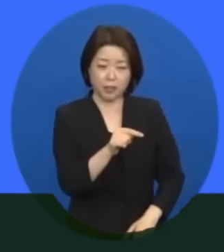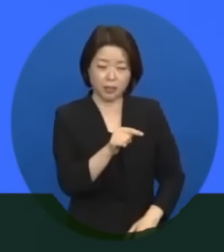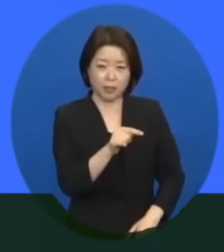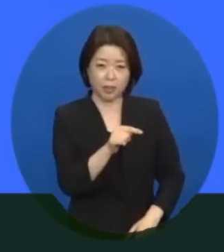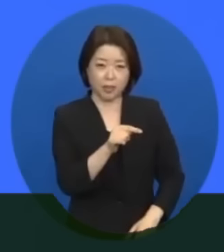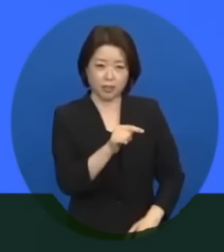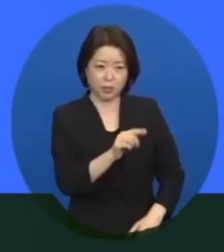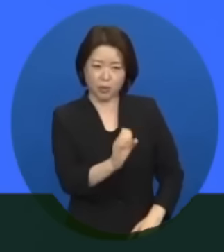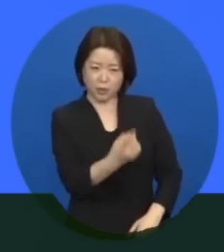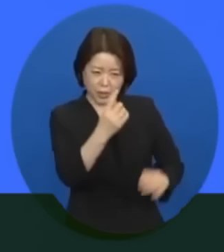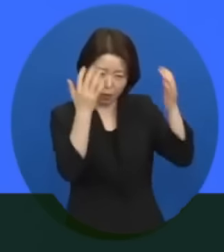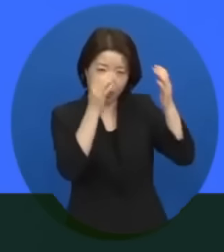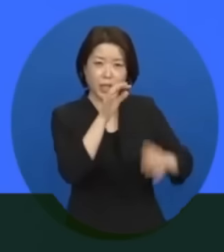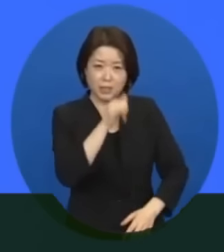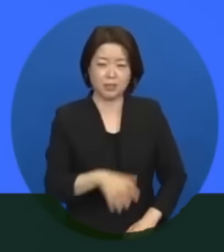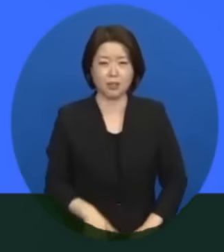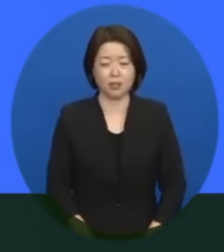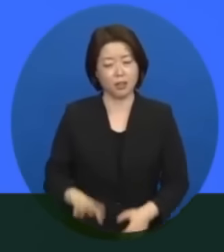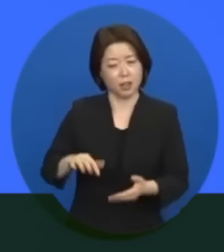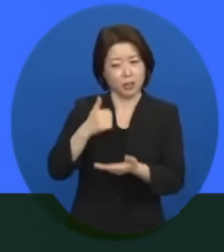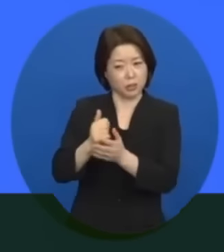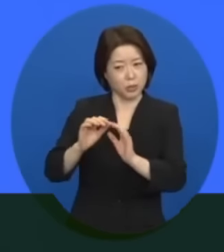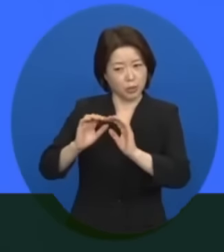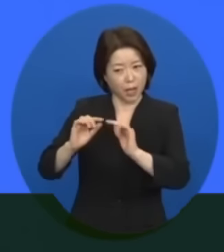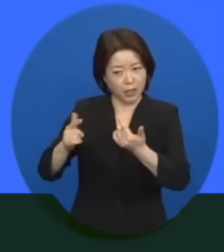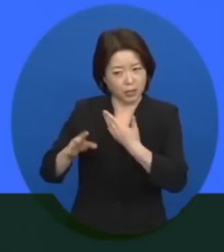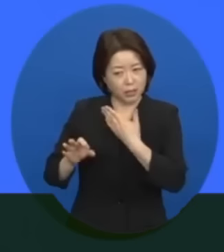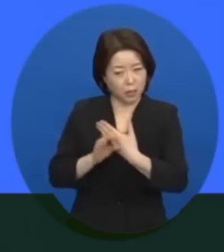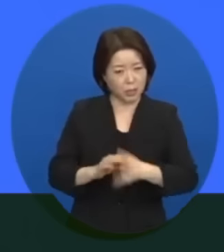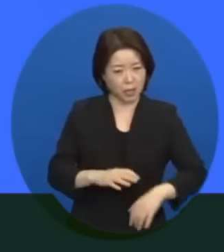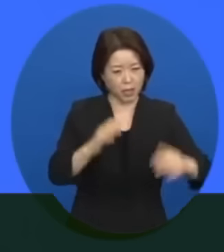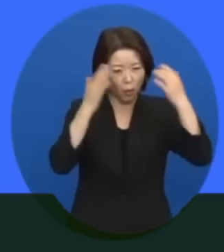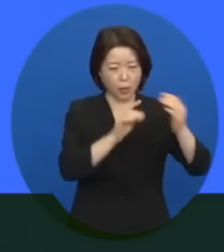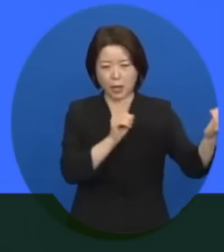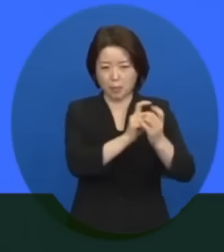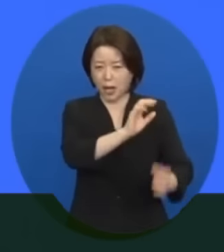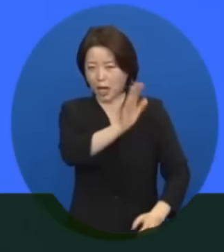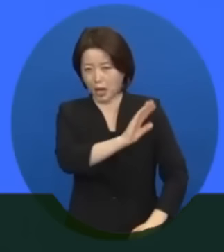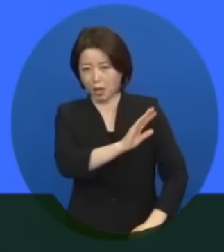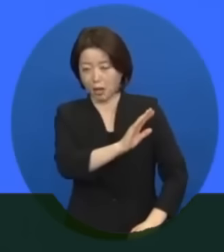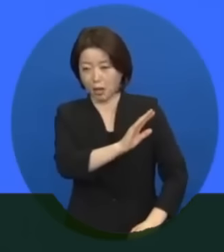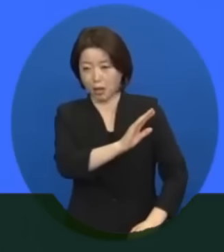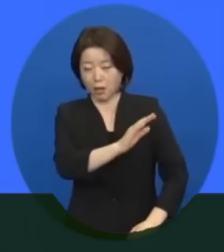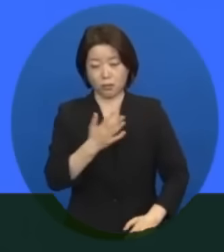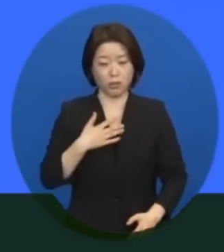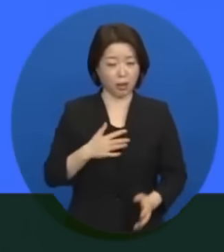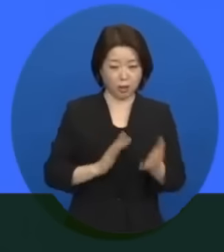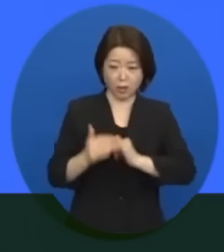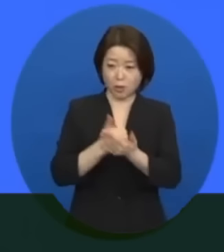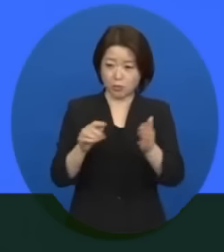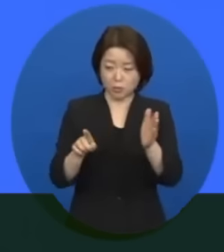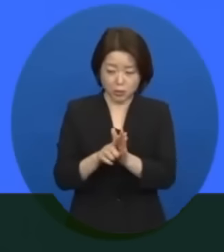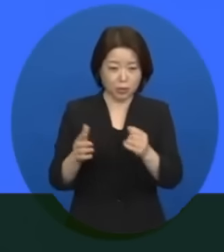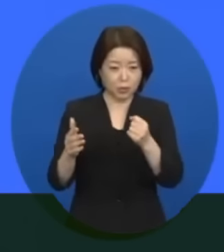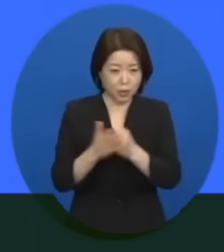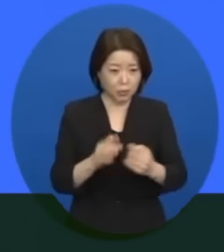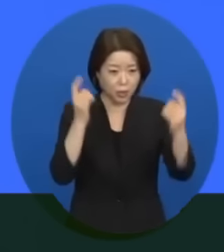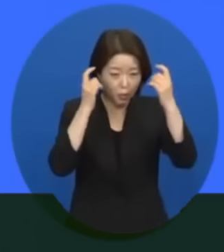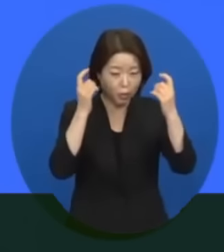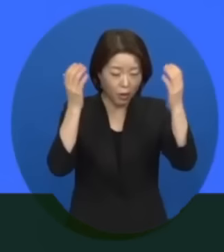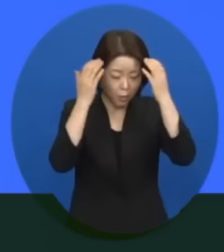고난이 있잖아요 그리스인이 아니었다면 고난이 없었을 텐데 당하는 고난이 있다는 말을 하고 있는 거예요